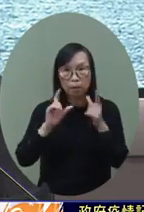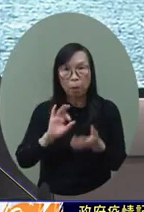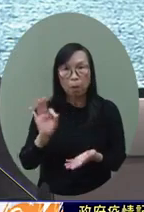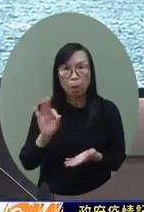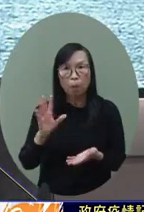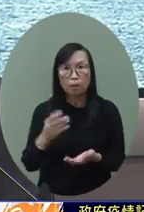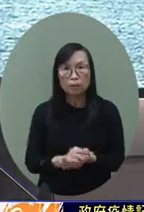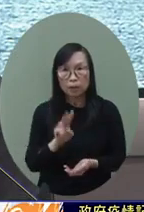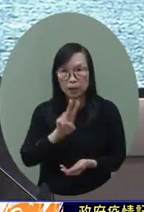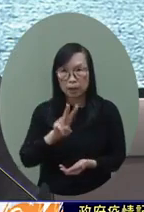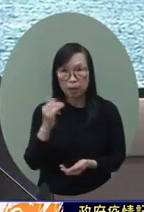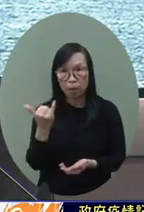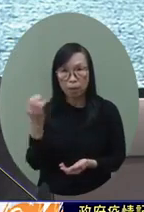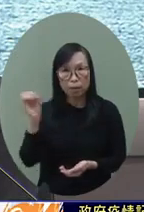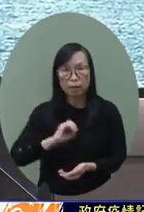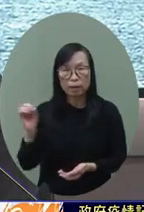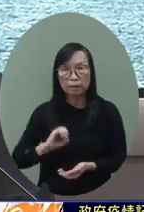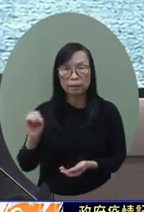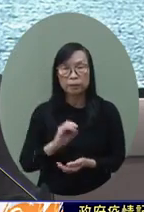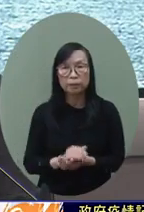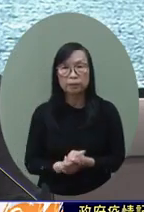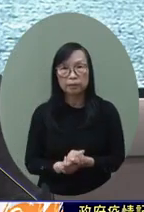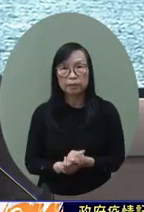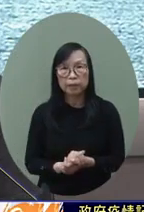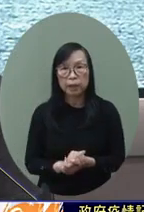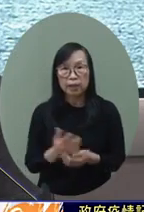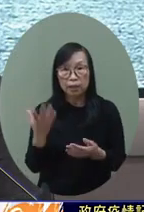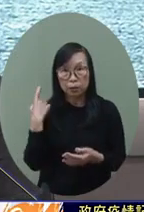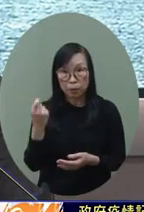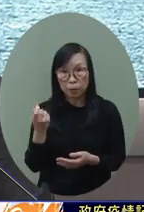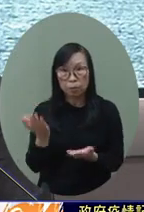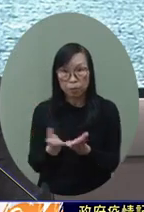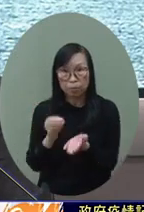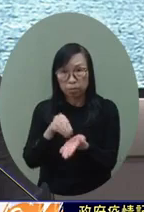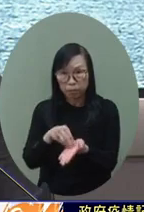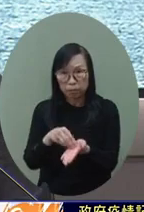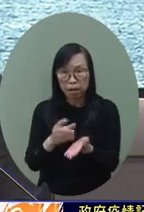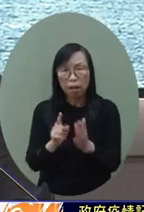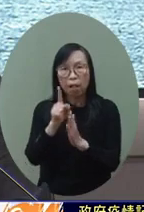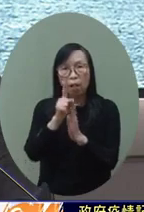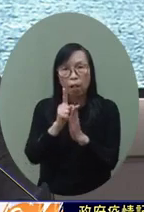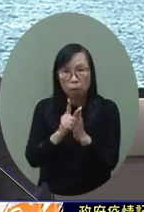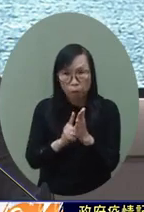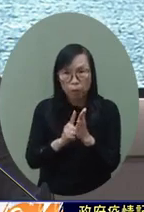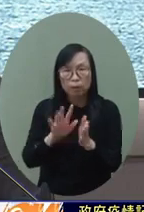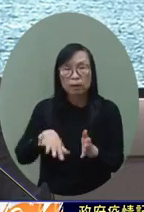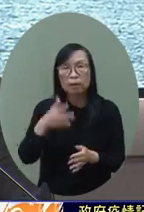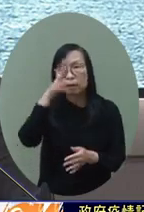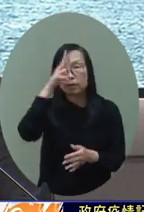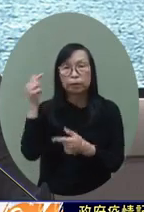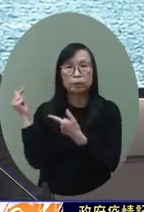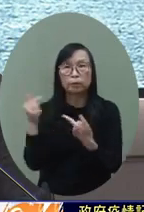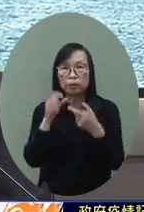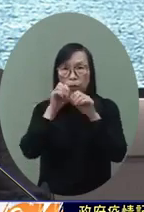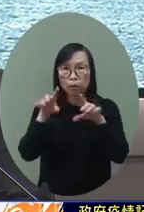佔了約26%。雖然近日確診數字逐漸回落，但政府繼續呼